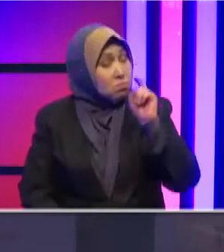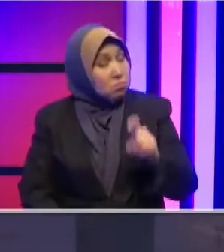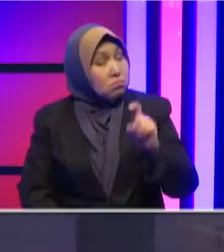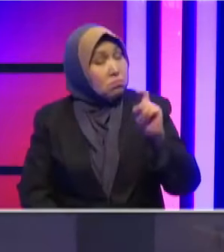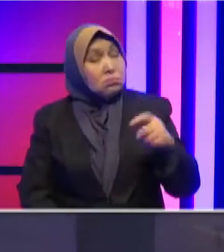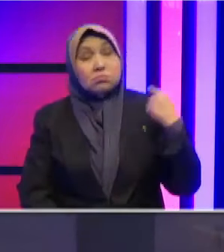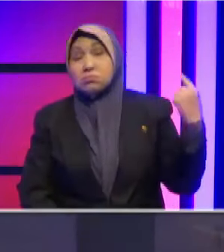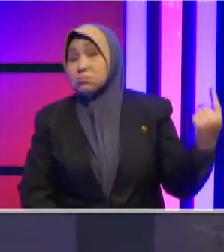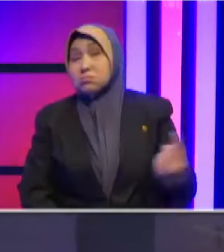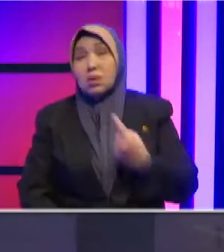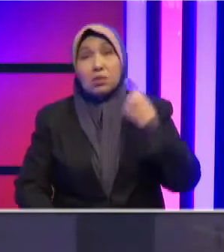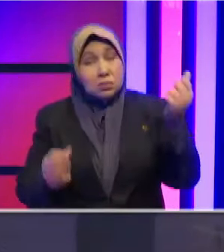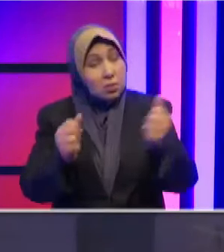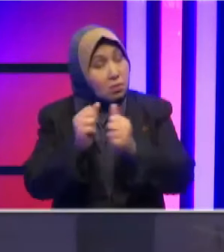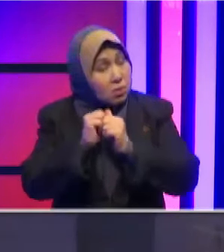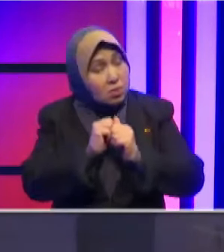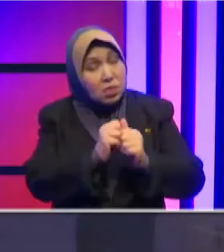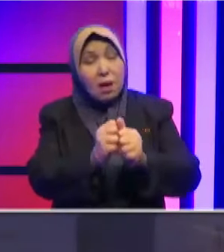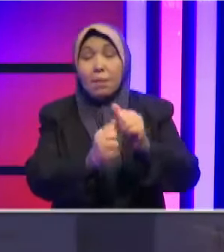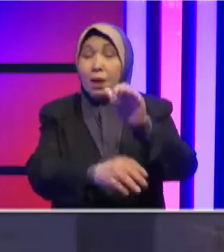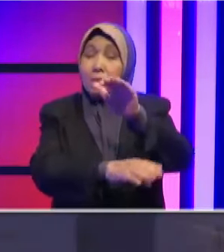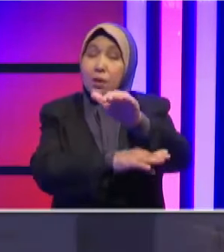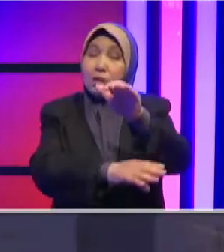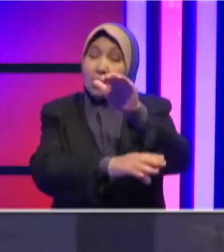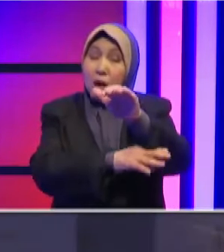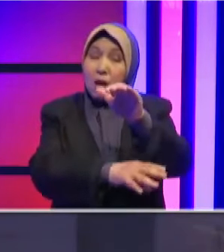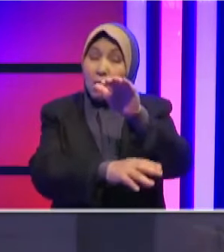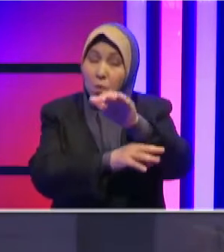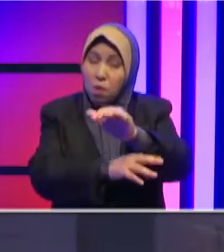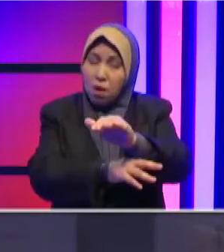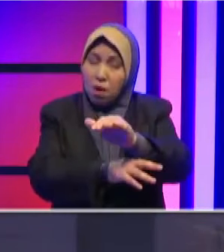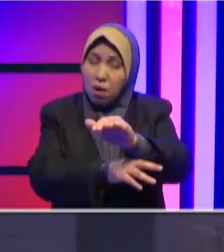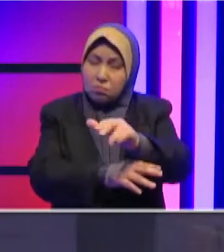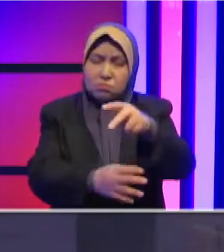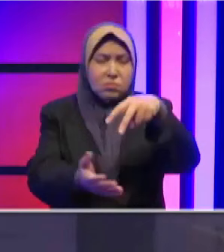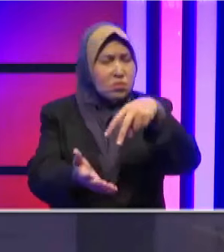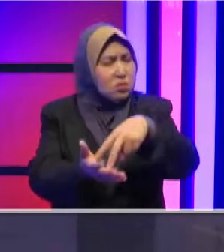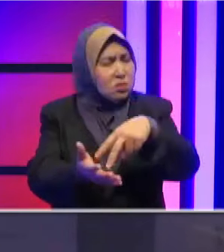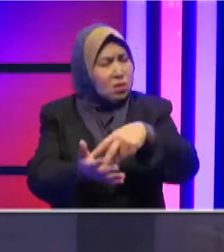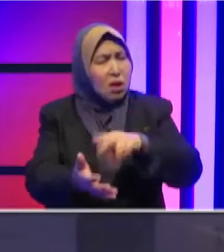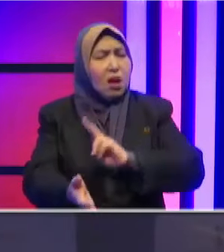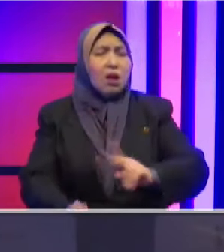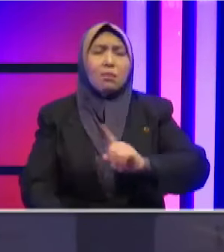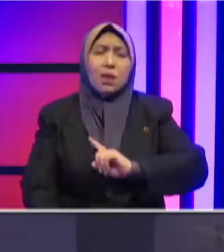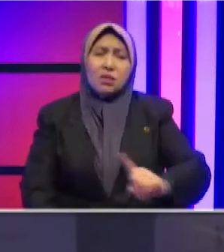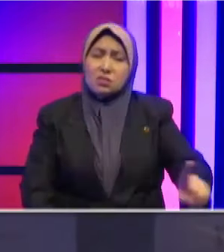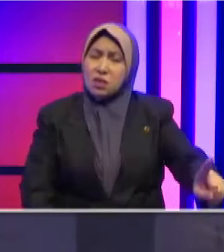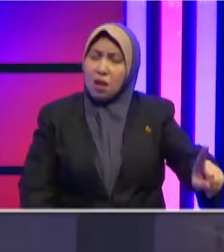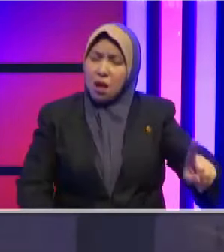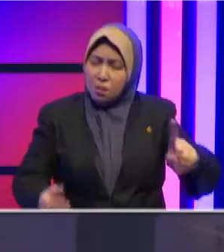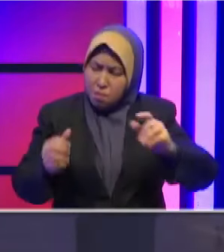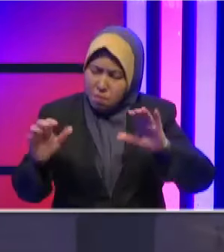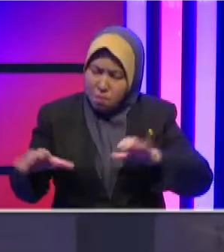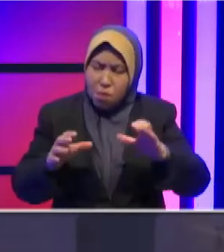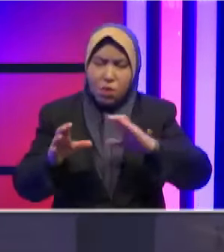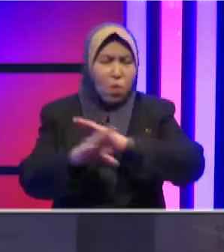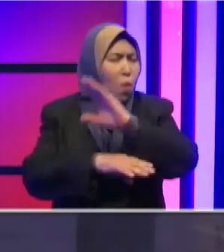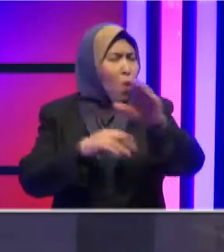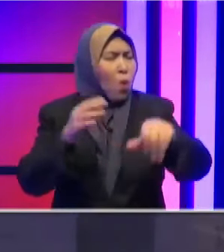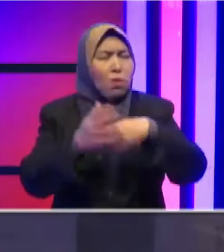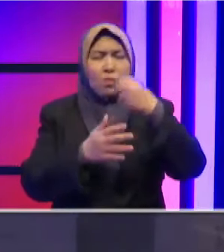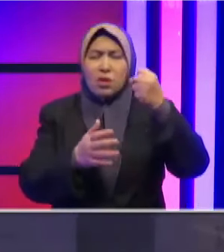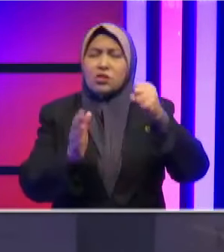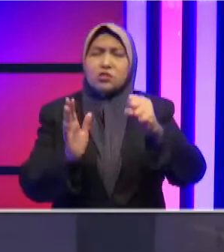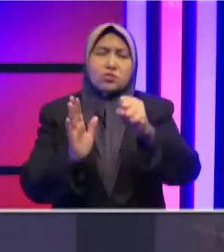bersama bersama berdakwah menegakkan agama Islam menegakkan syariat Allah subhanahuwata'ala